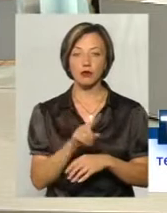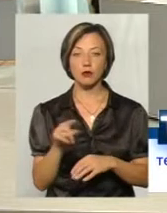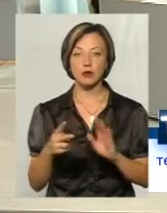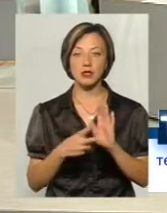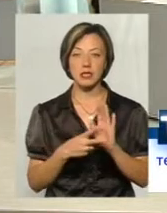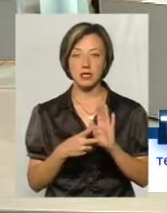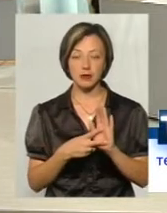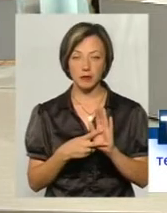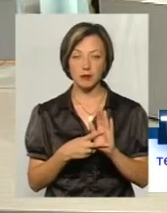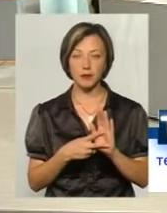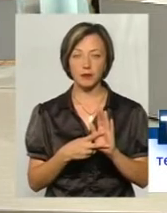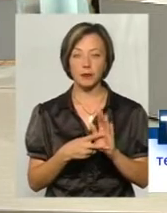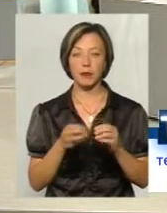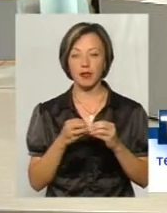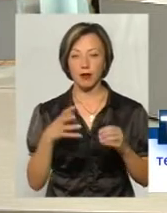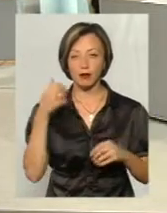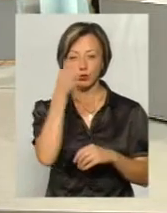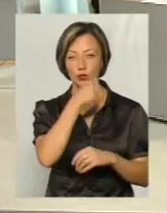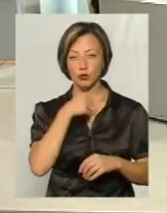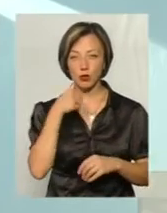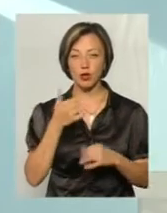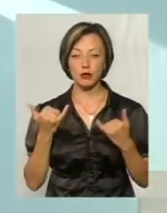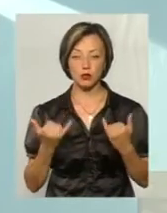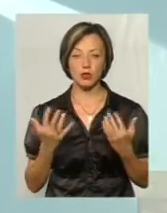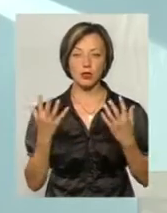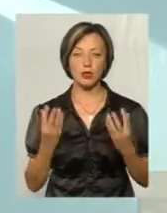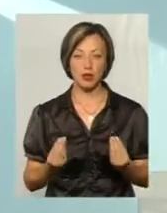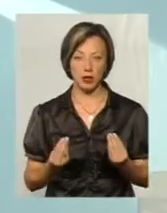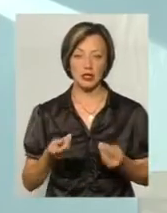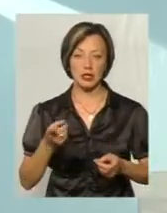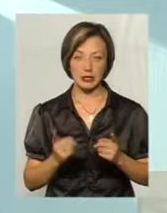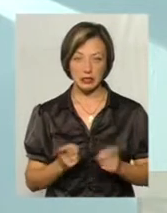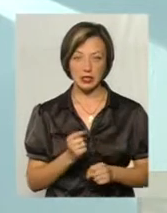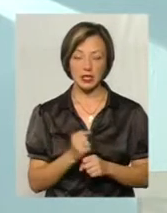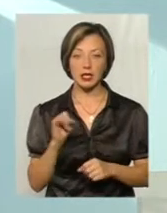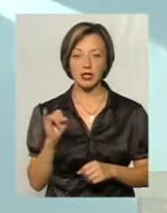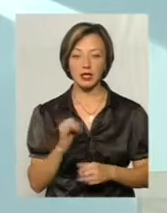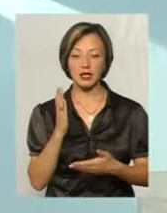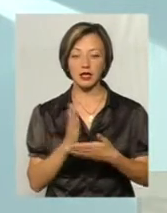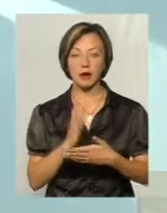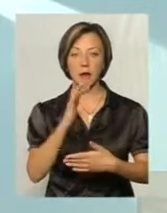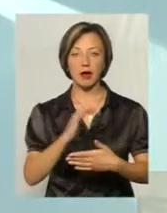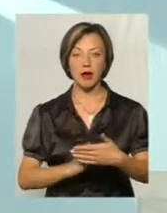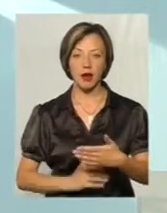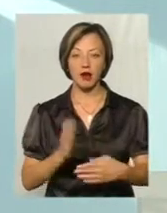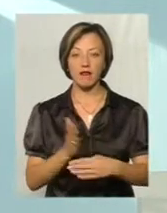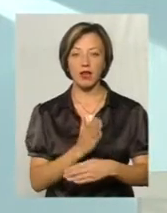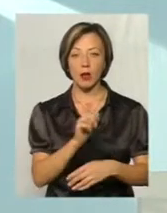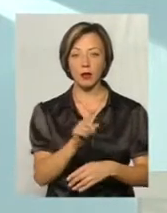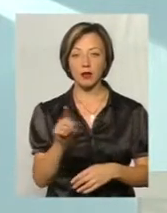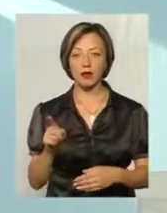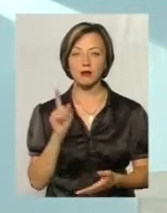від 21.01.15 року, який на сьогоднішній день діє, і є перелік виробництв, які